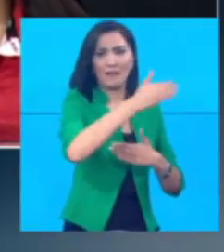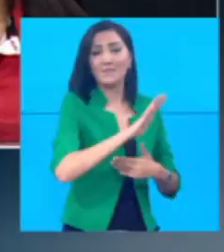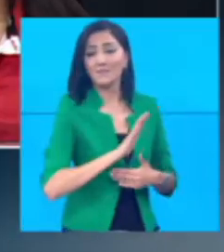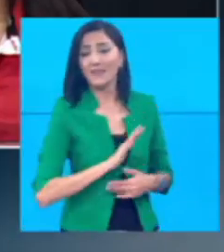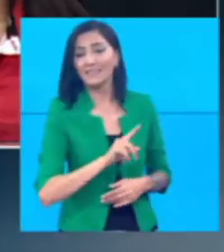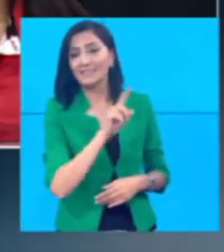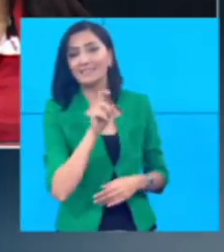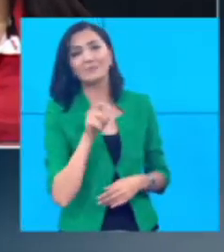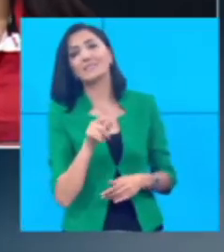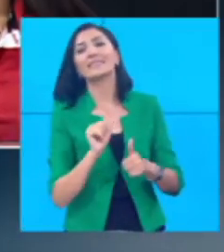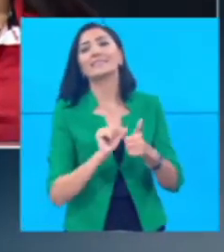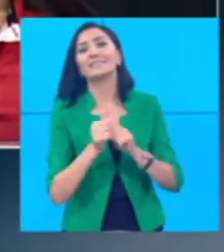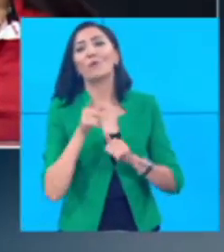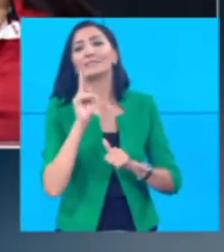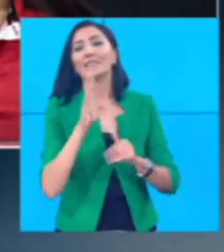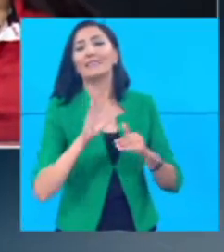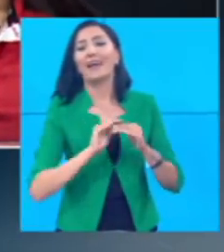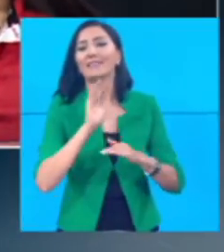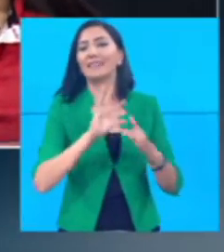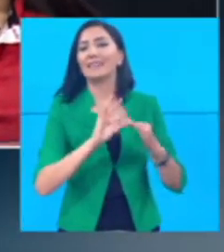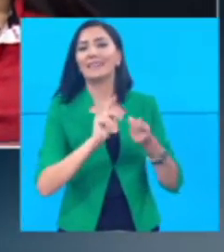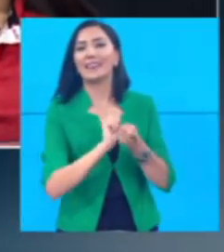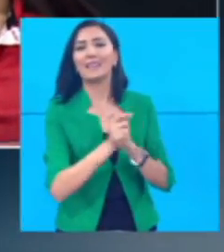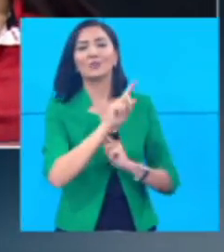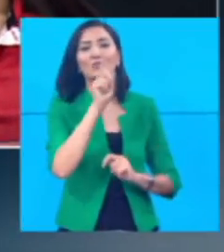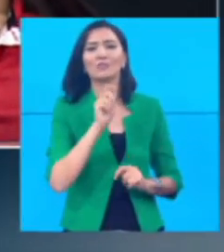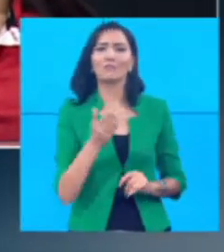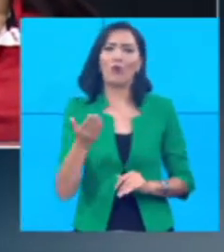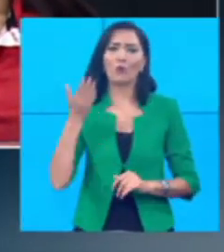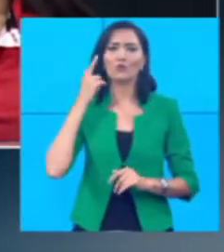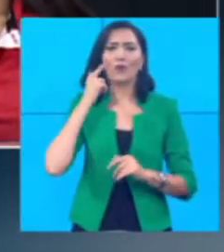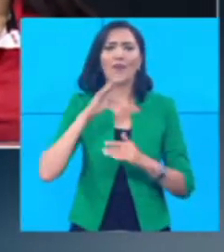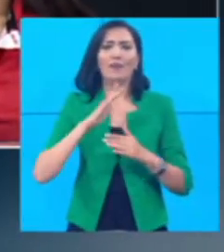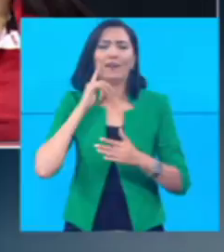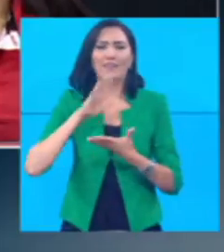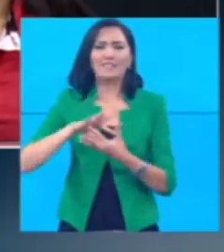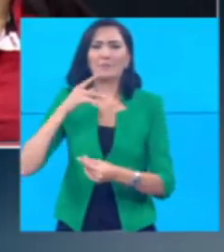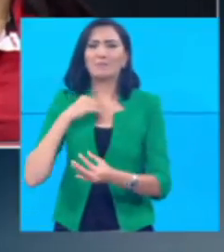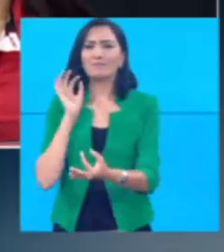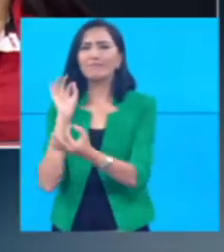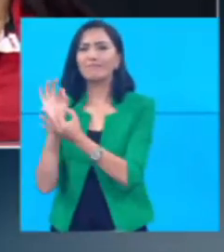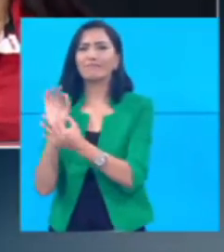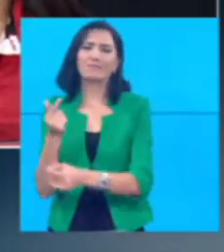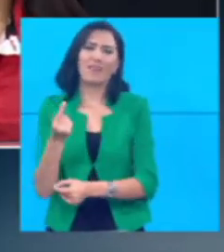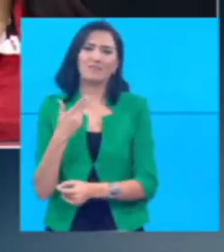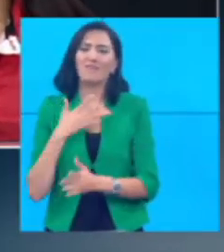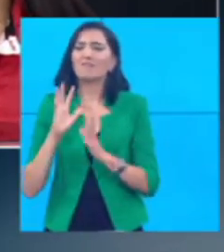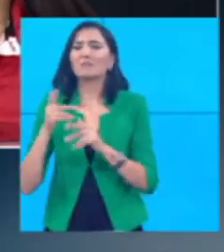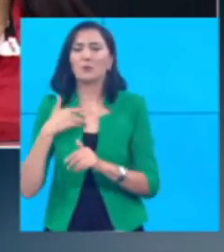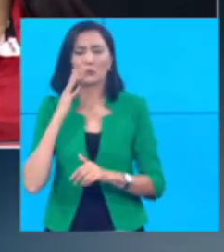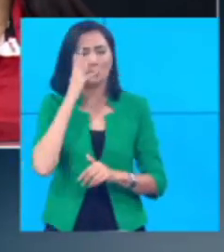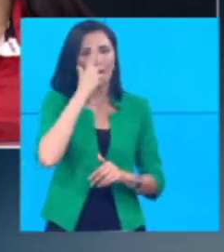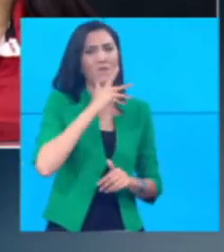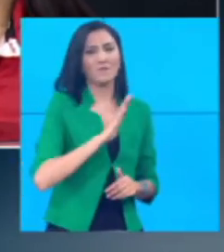muydun? Spor senin hayatında neleri değişti? Önceden insanlarla iletişimim daha azdı. Hani fazla iletişim